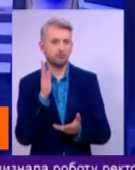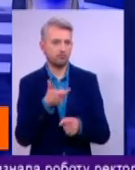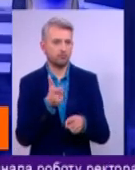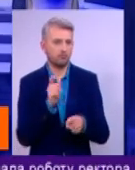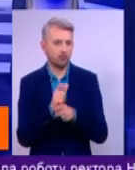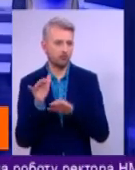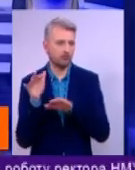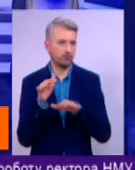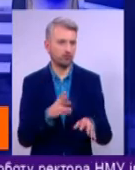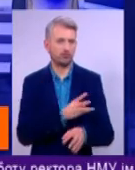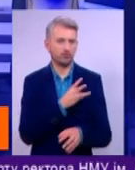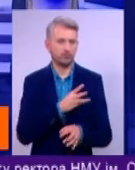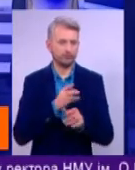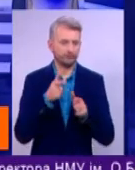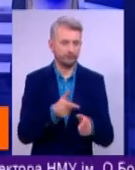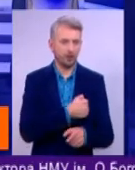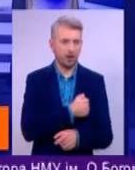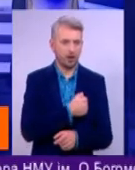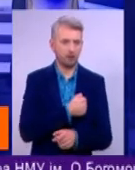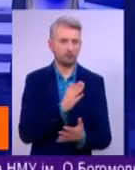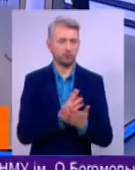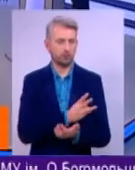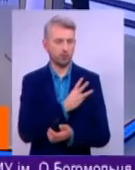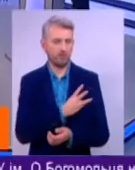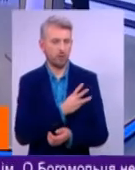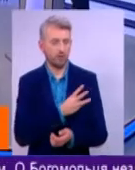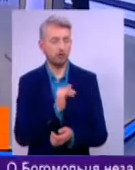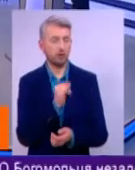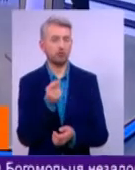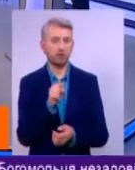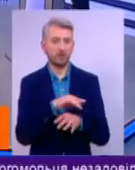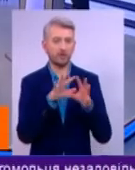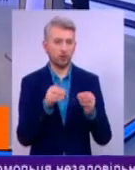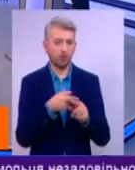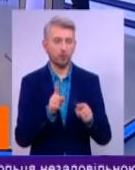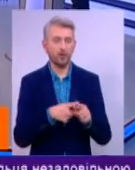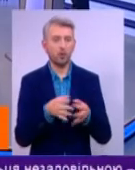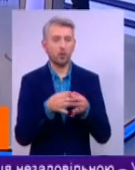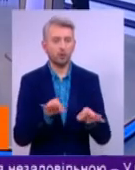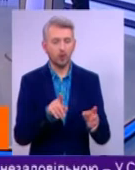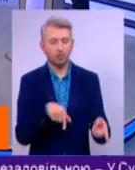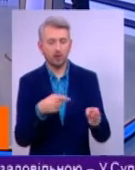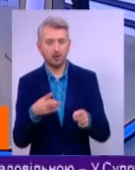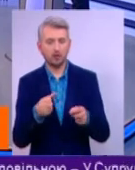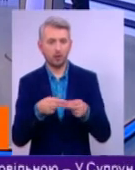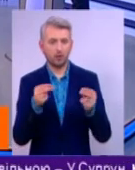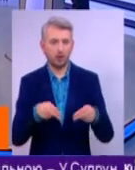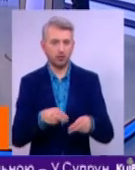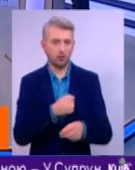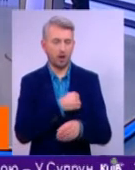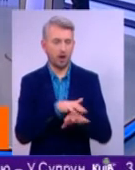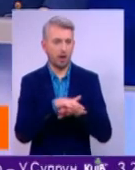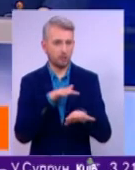кількості, були мотивовані в Збройні Сили, і тоді в цілому це дозволить перейти на контрактну